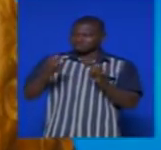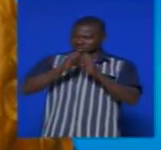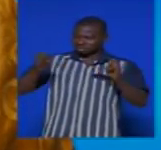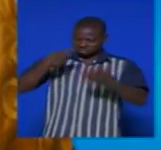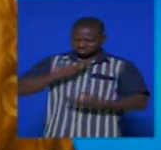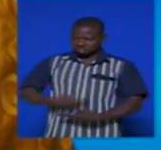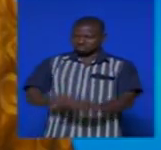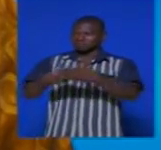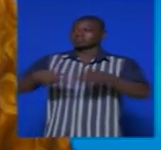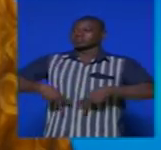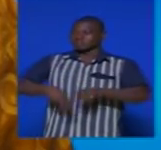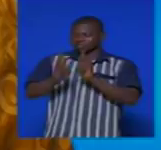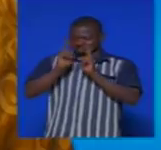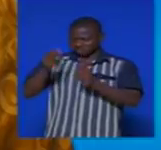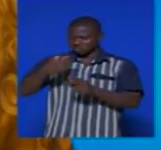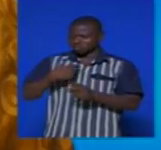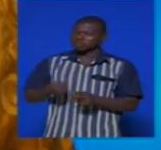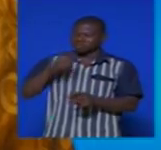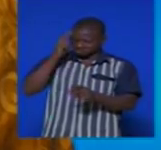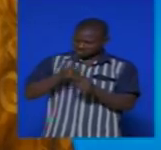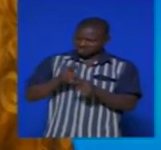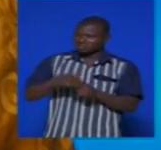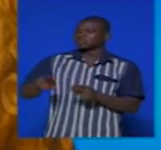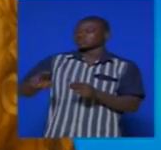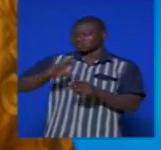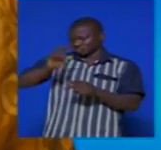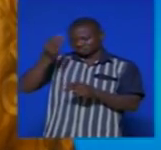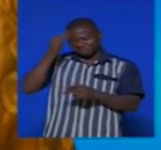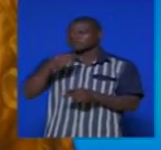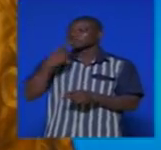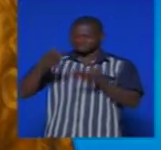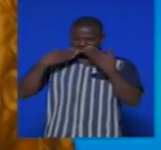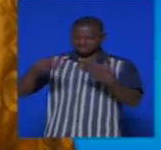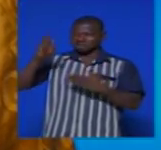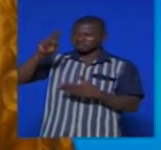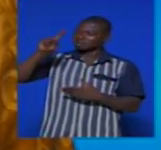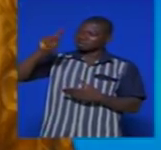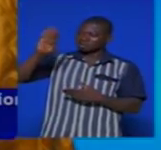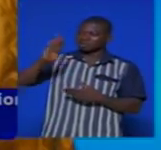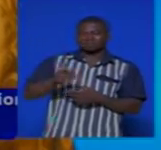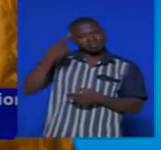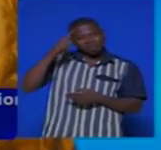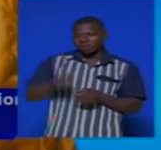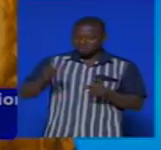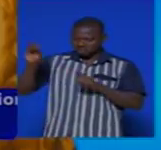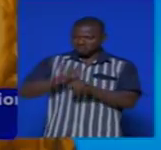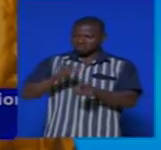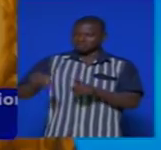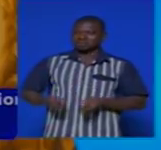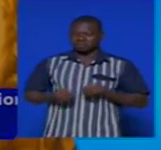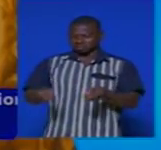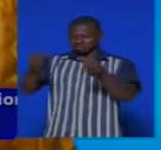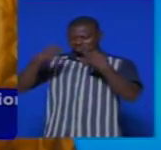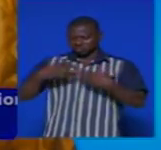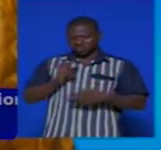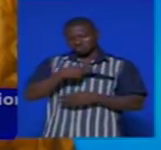nom donc du ministère, de remercier en tout cas la télévision nationale du Burkina pour l'occasion que vous nous offrez donc de venir